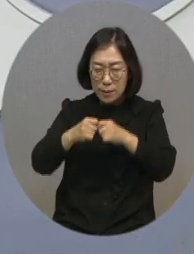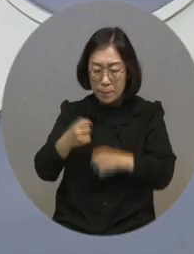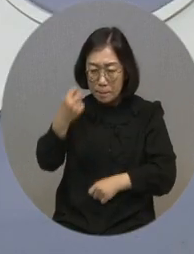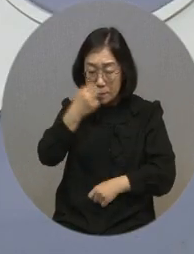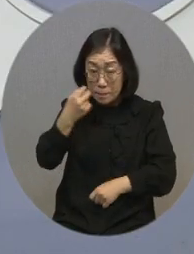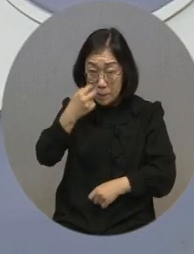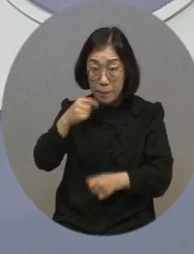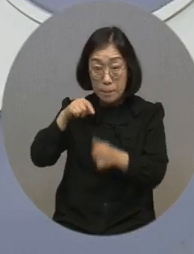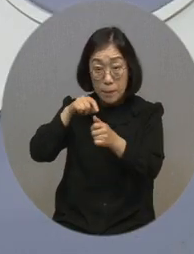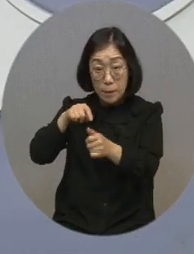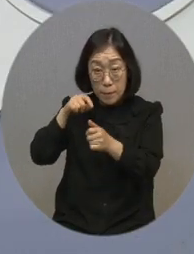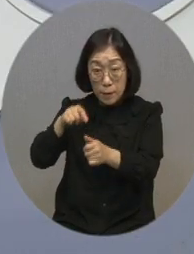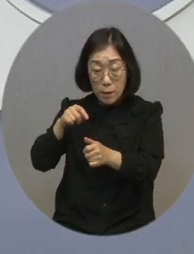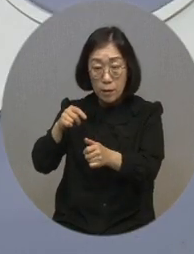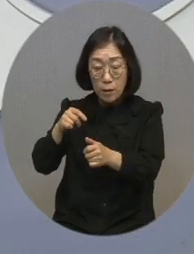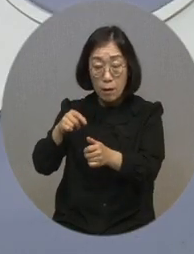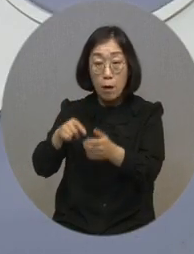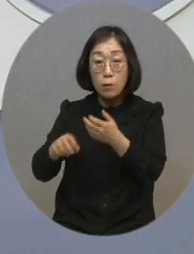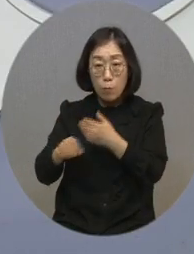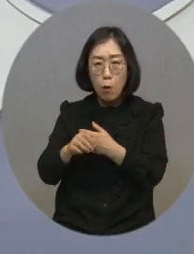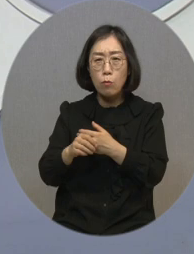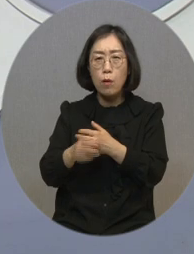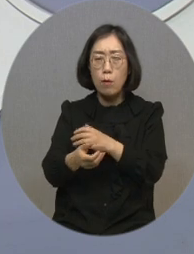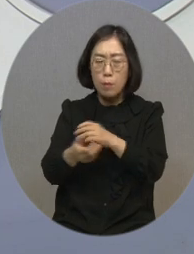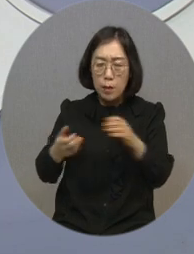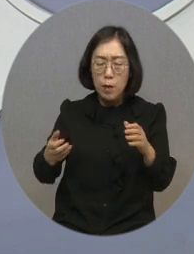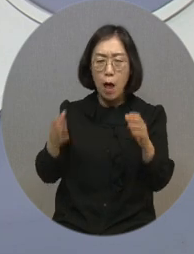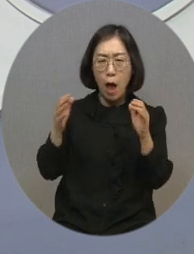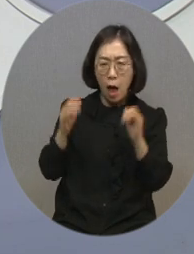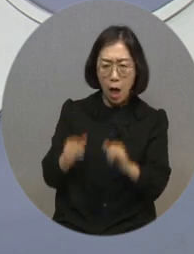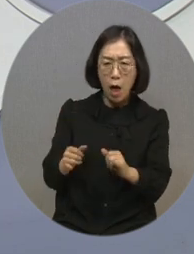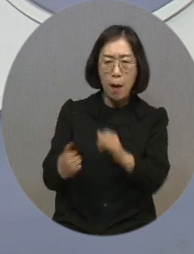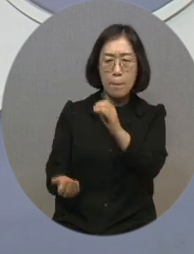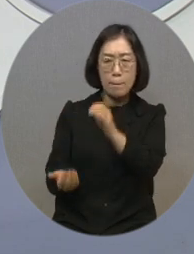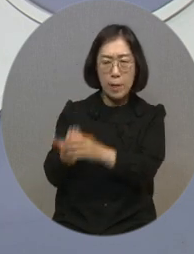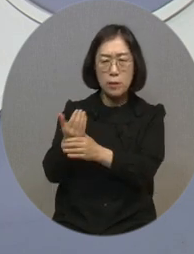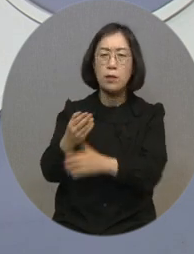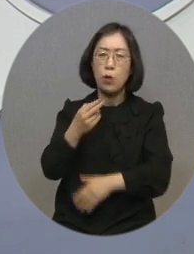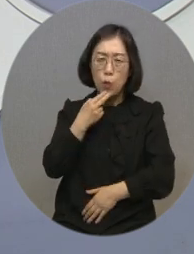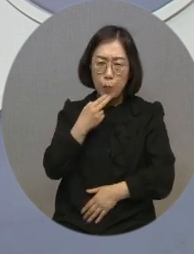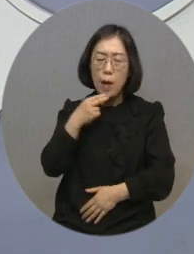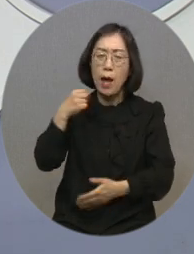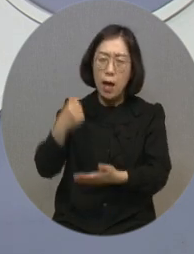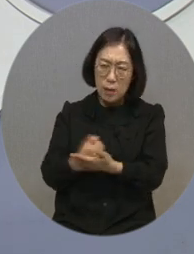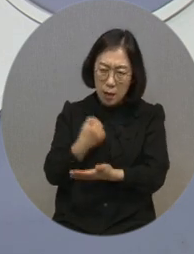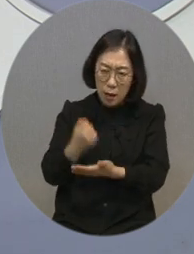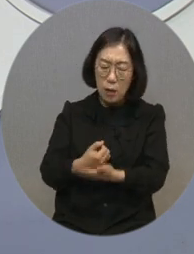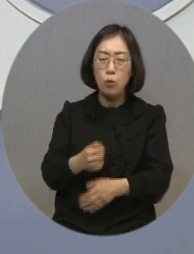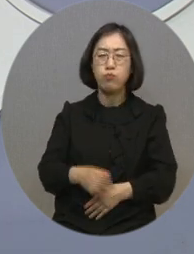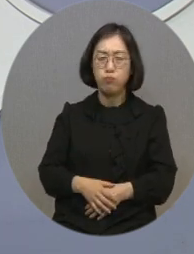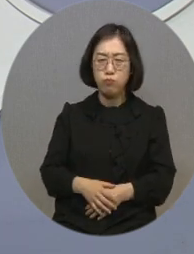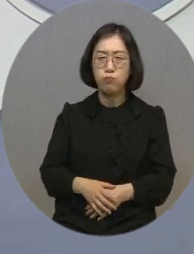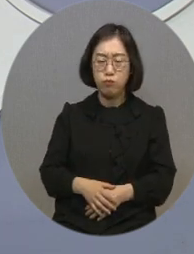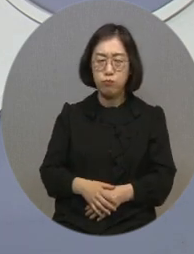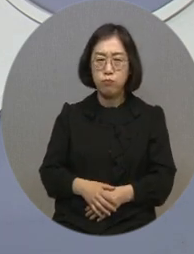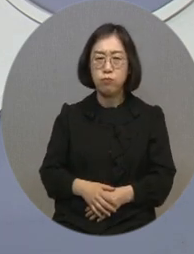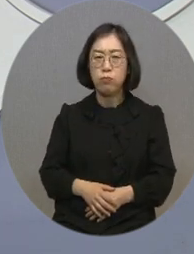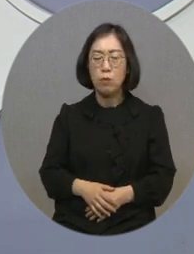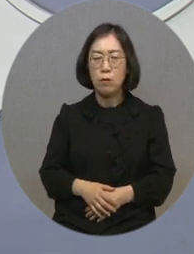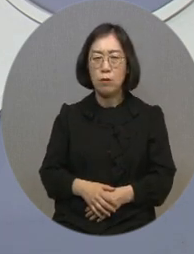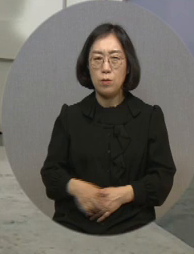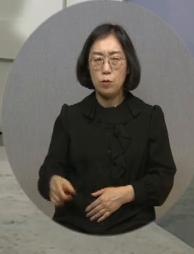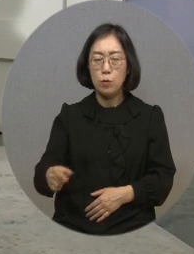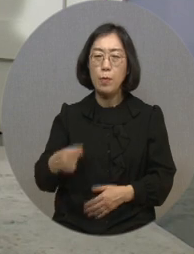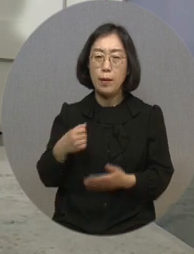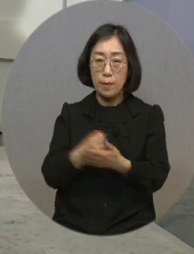조금 더 미연에 방지될 수 있었던 이제 그런 거를 좀 느껴가지고 좀 많이 안타까움을 느꼈던 사건이 기억에